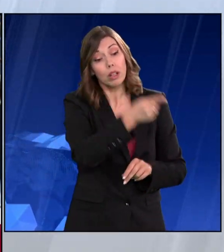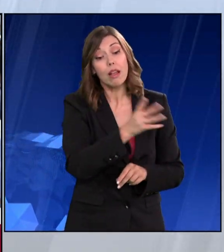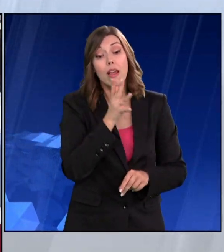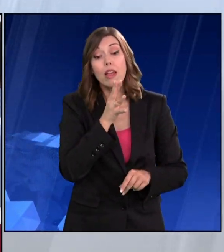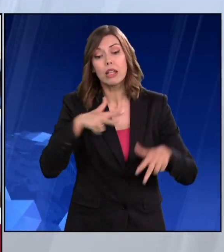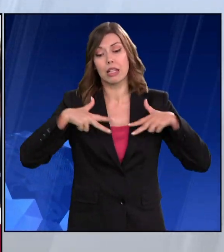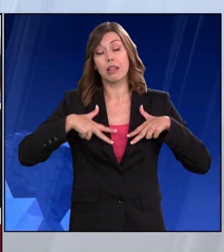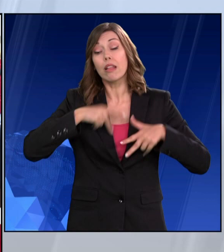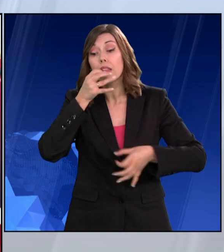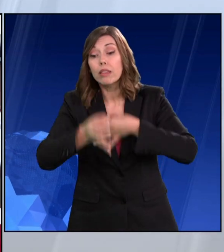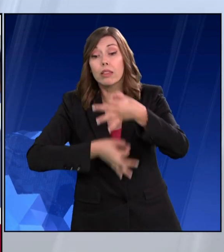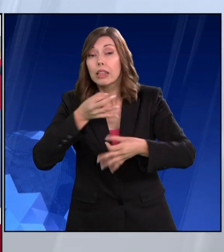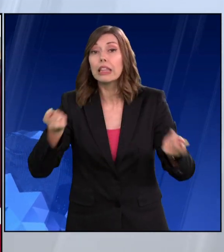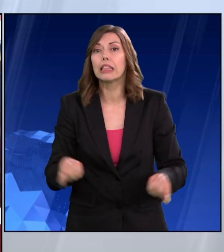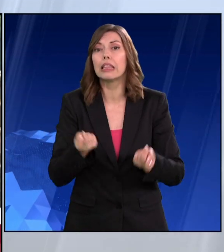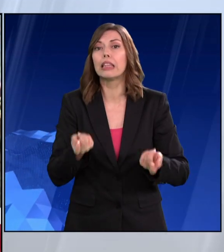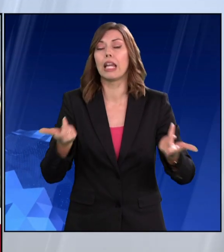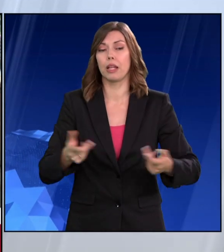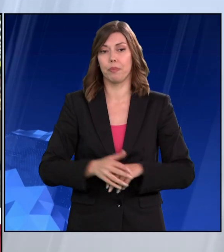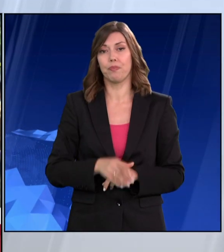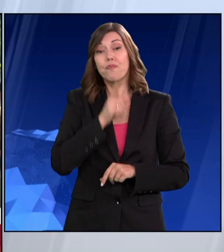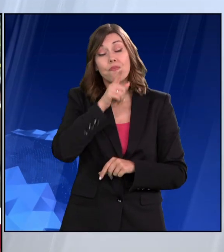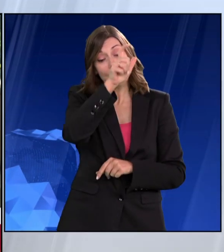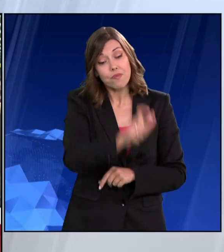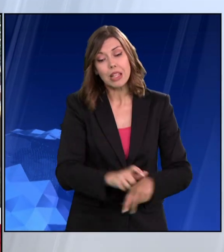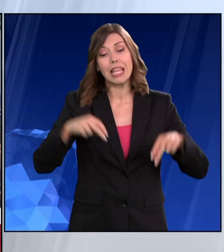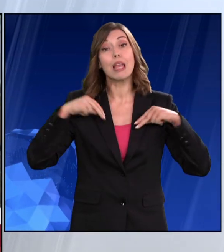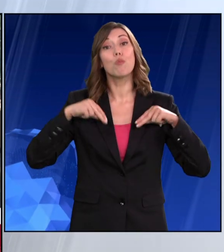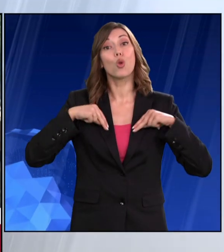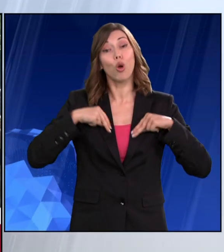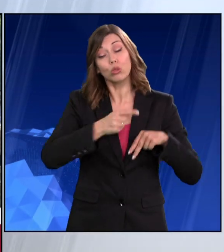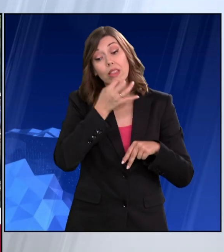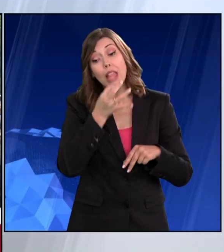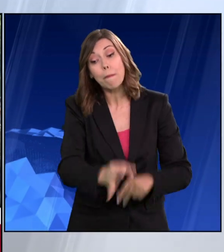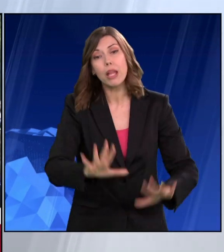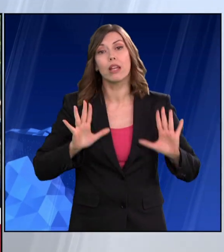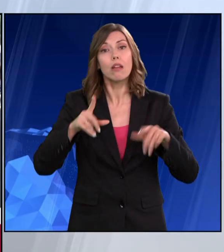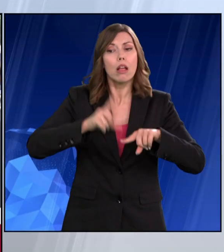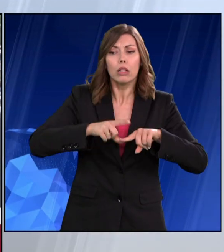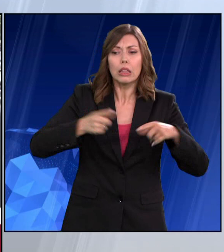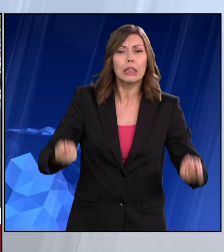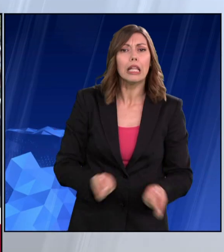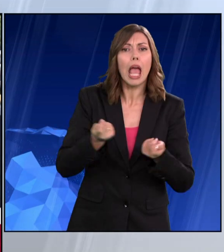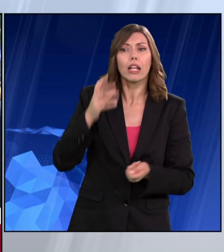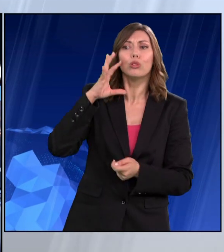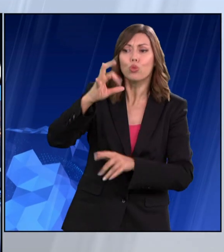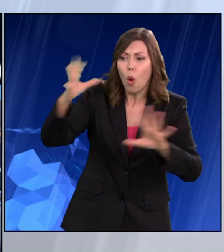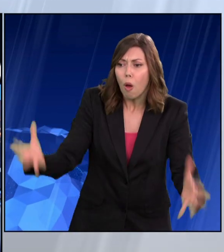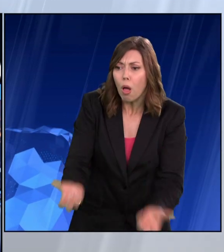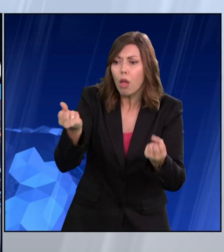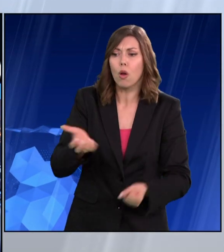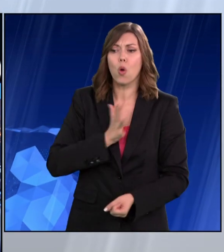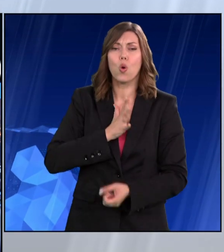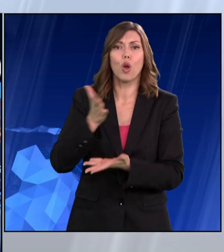ο αρμόδιος της υπηρεσιακής κυβέρνησης να πει τι έκανε ακριβώς η χώρα μας για να αποτρέψει αυτή την τραγωδία, ώστε να μην υπάρχουν σκιές.